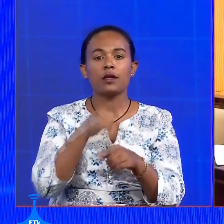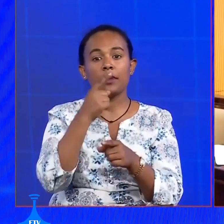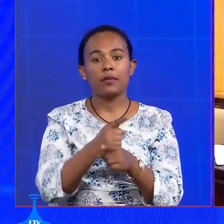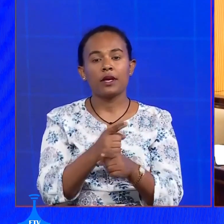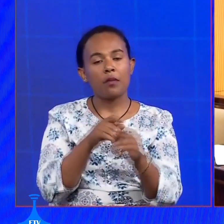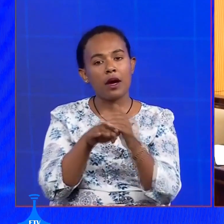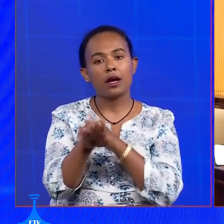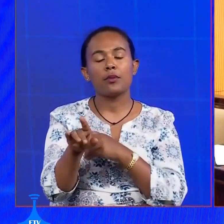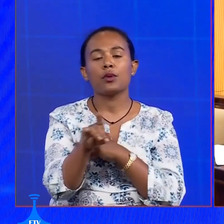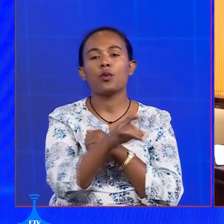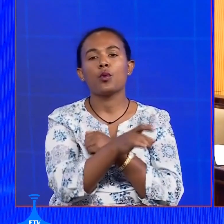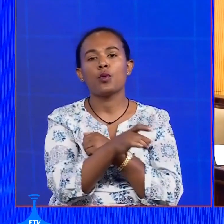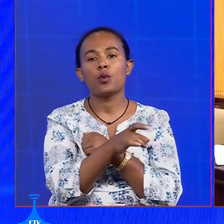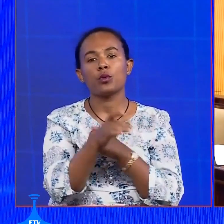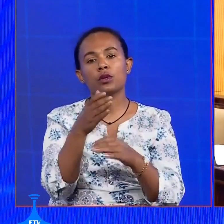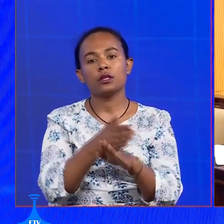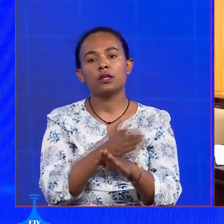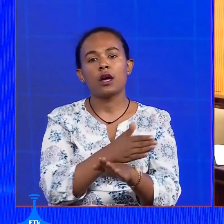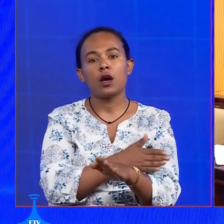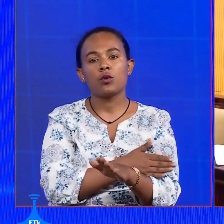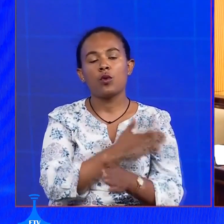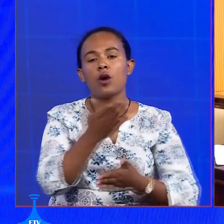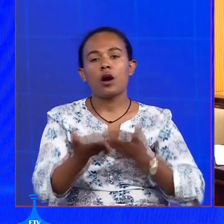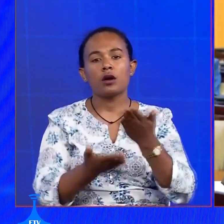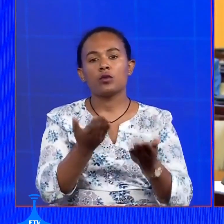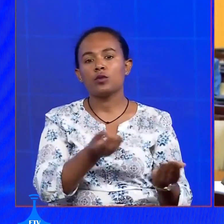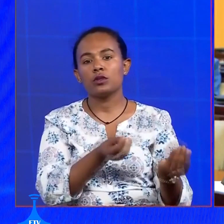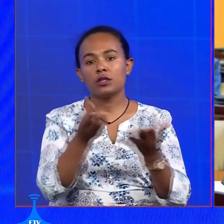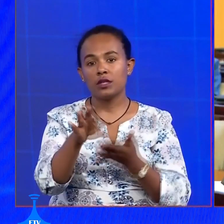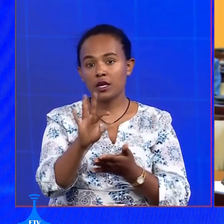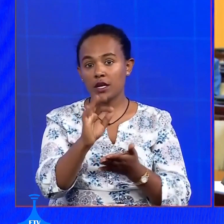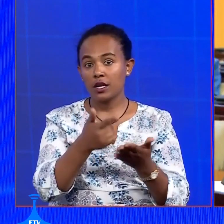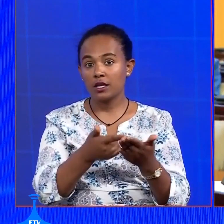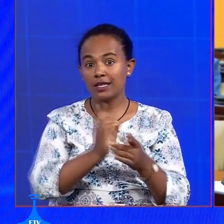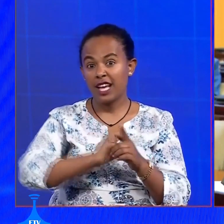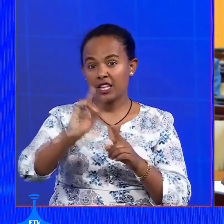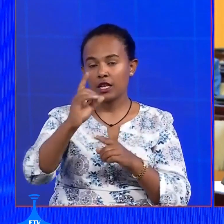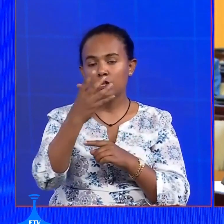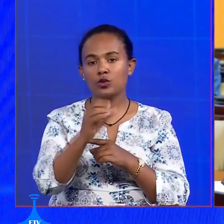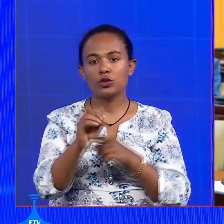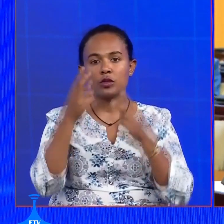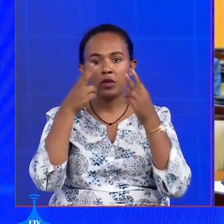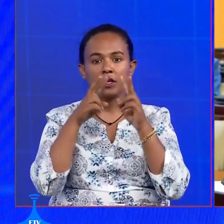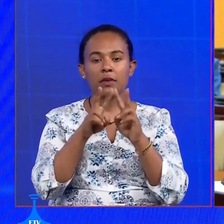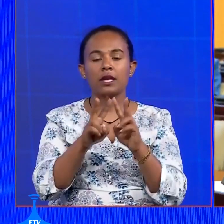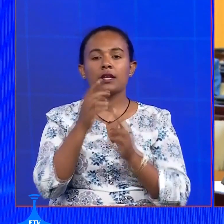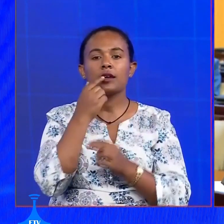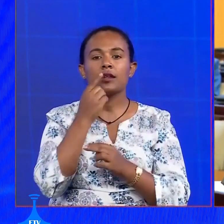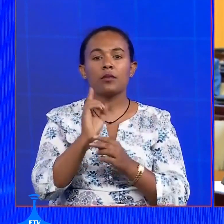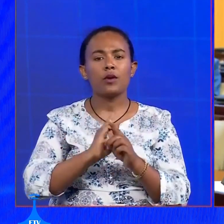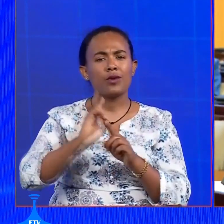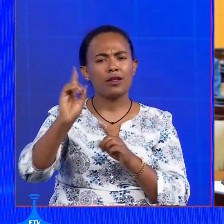ሆኖ ተስተካክሎ አገልግሎት እየሰጠ ይገኛል። የእነዚህ የቀጥታ ግዢዎችን በተመለከተ እንደተባለው ቀጥታ